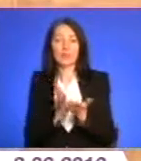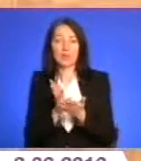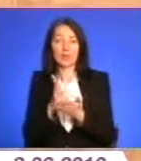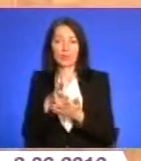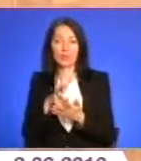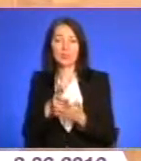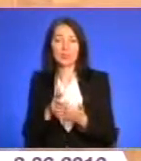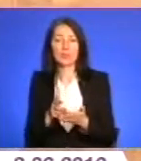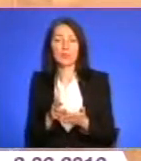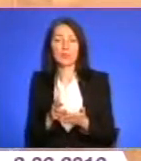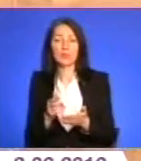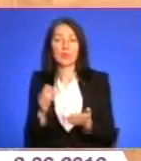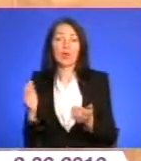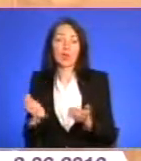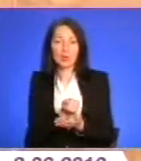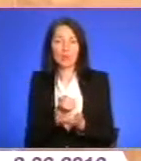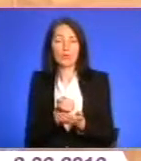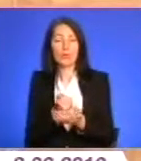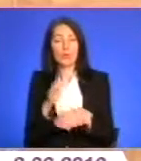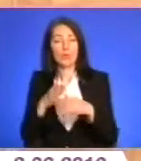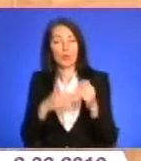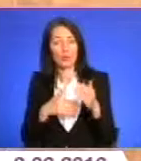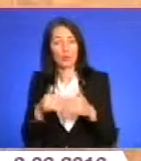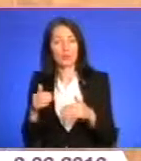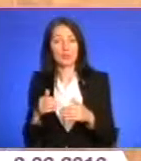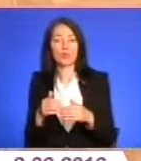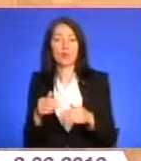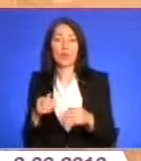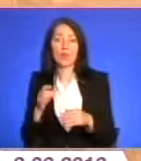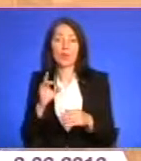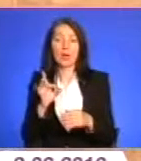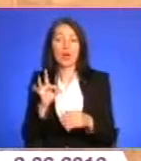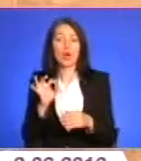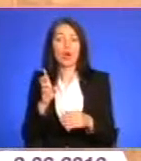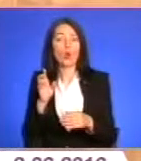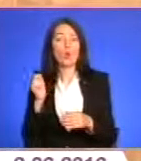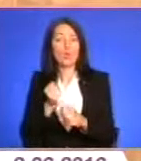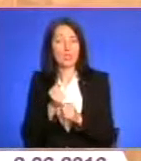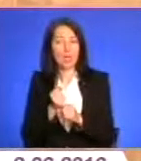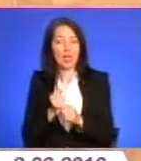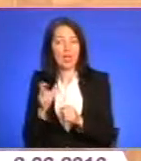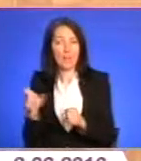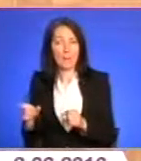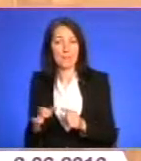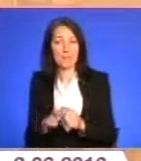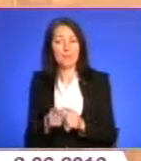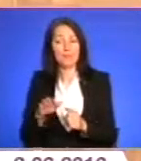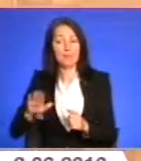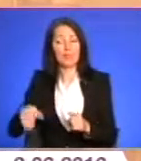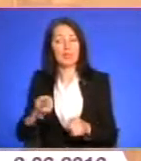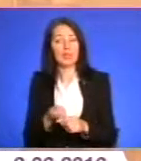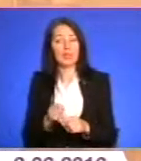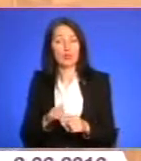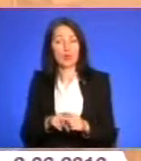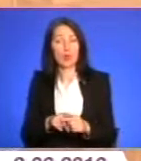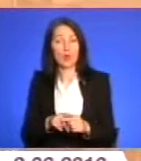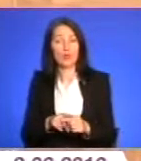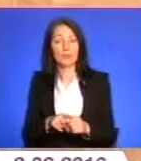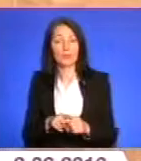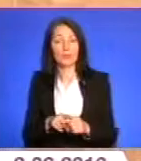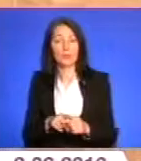трактористів, тобто здобувати професію кваліфікованого робітника і після цього,